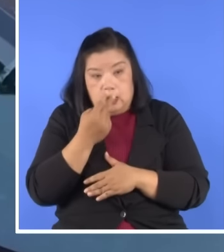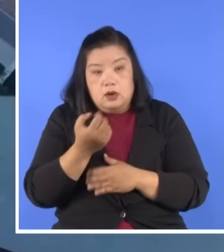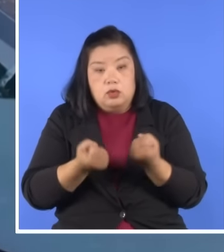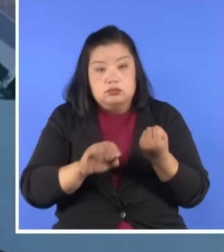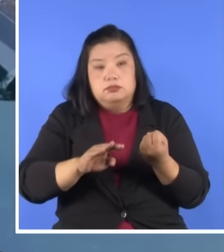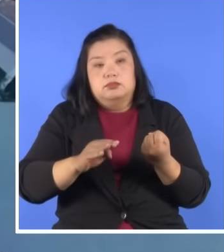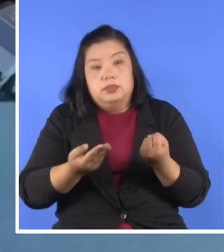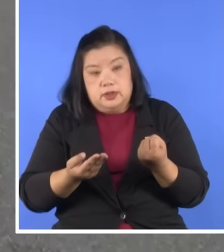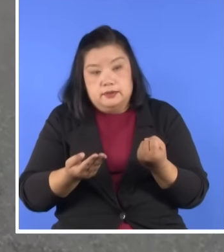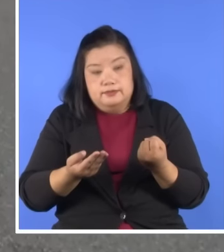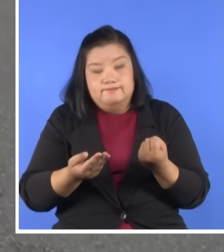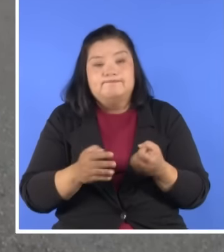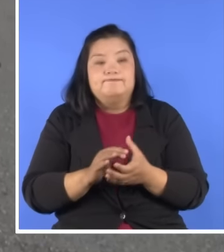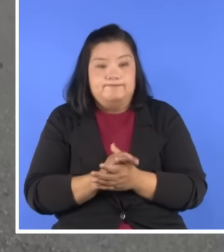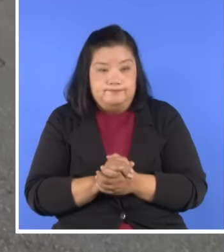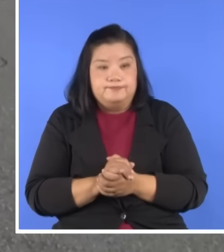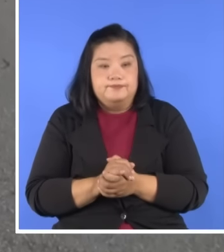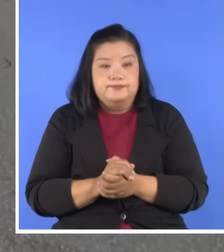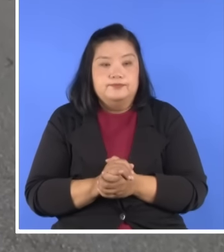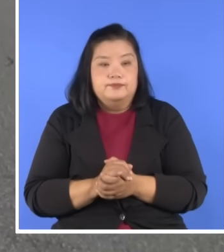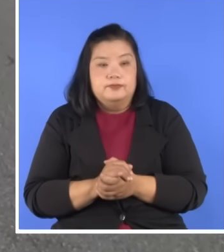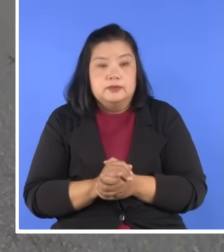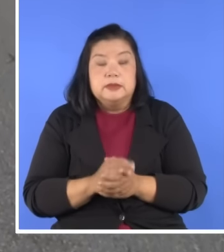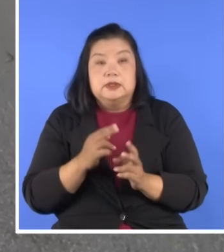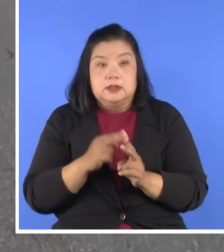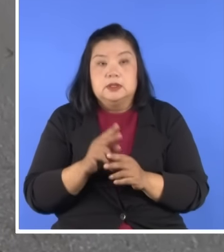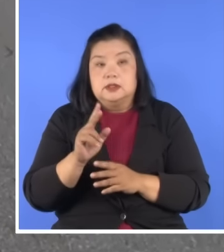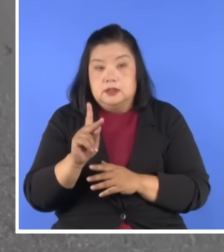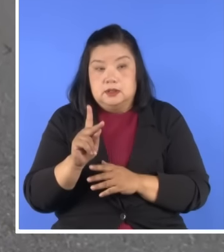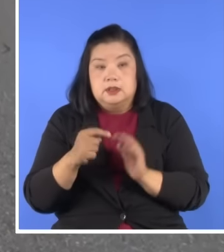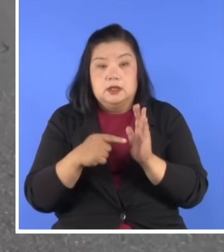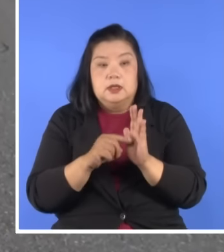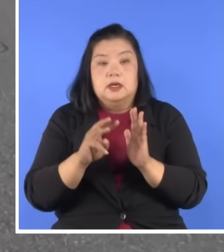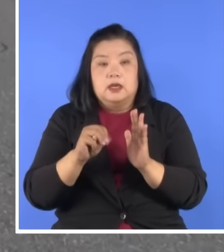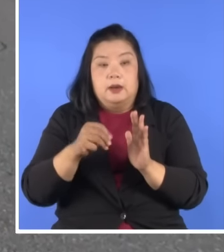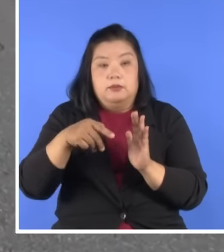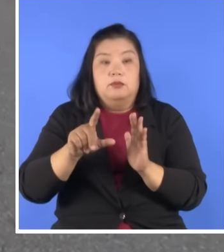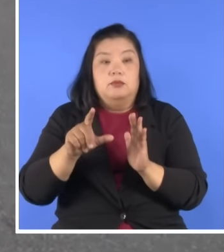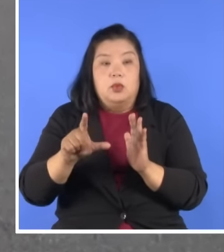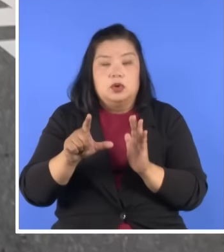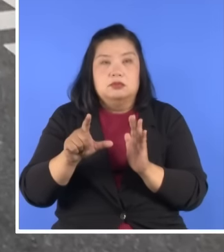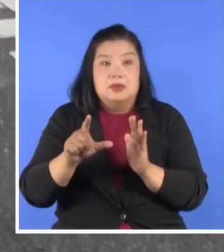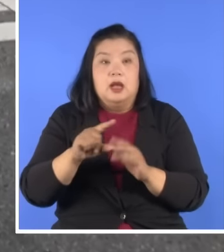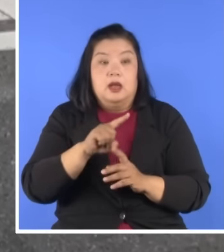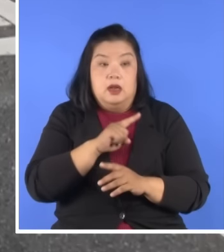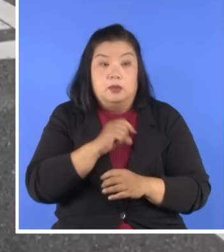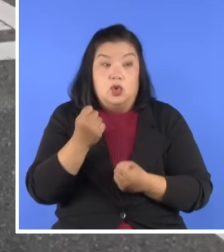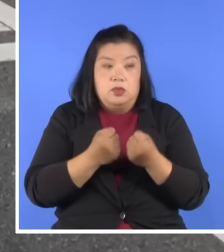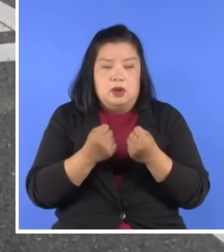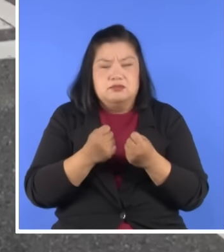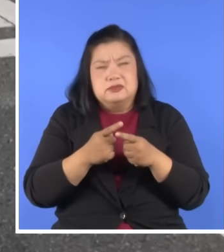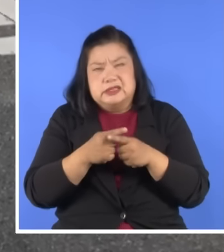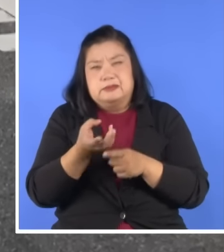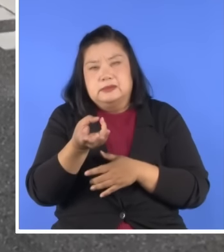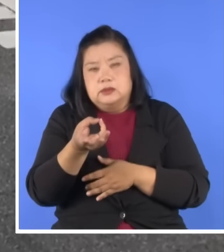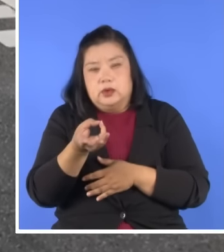นะครับเป็นรถพ่วง 22รถล้อนะครับนายกำพลคนขับได้รับบาดเจ็บเล็กน้อยทางโค้งด้วยนี่จากการสอบ